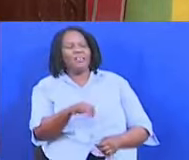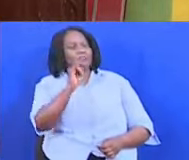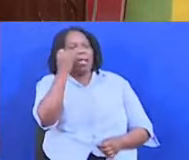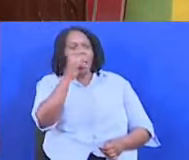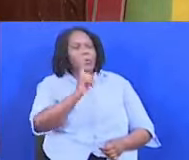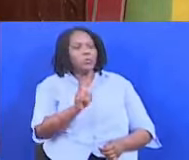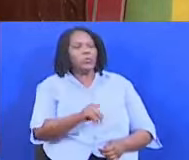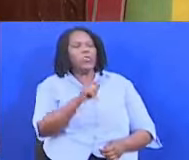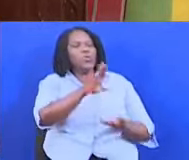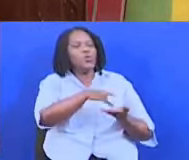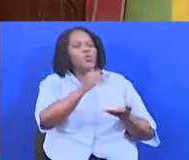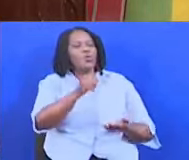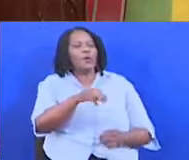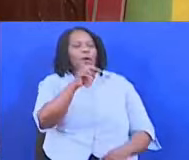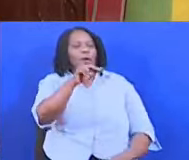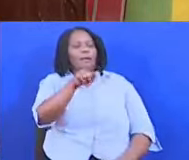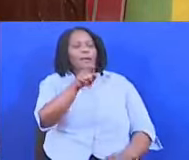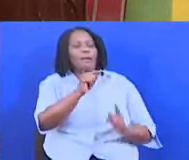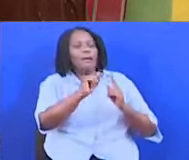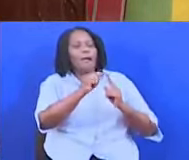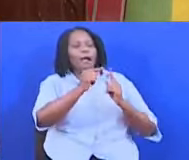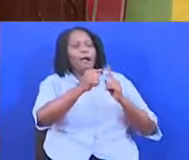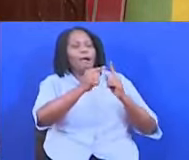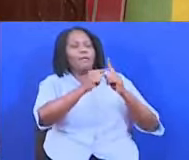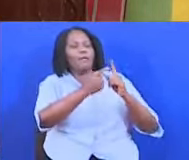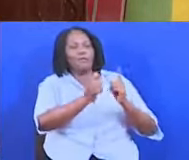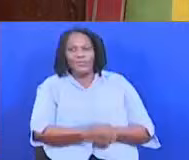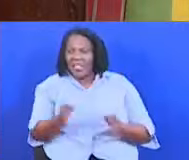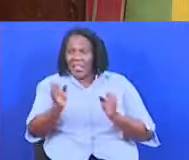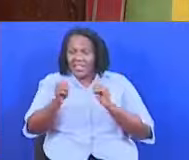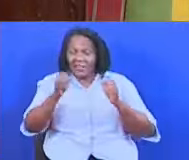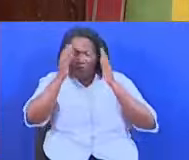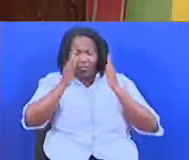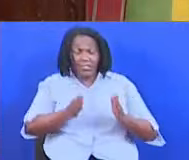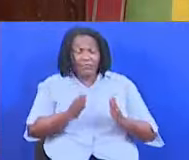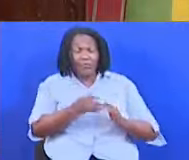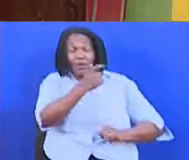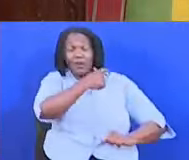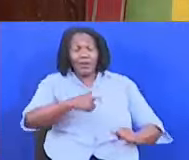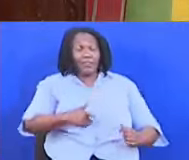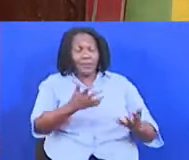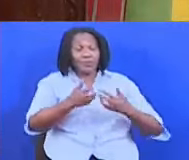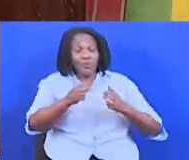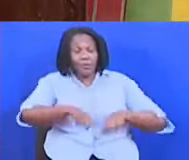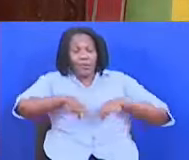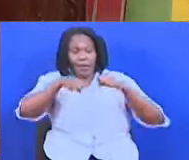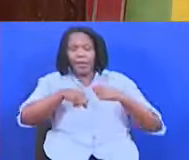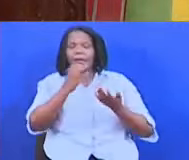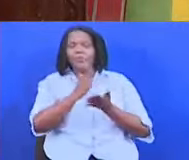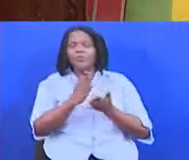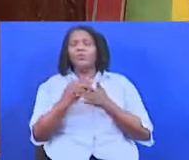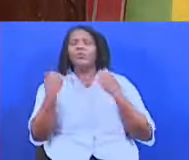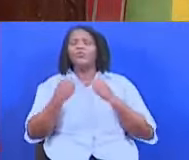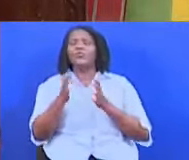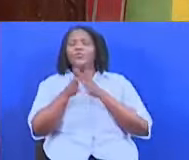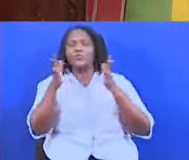sana. Lakini baada ya Mheshimiwa Rais kuingia, kwa kweli tunaona juhudi ambazo zimefanyika.